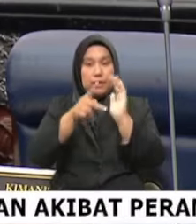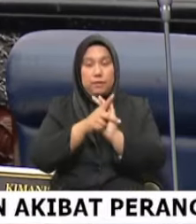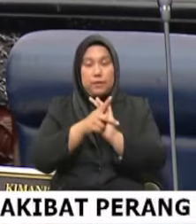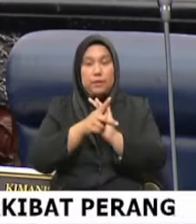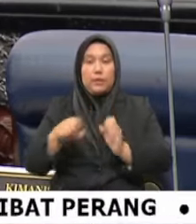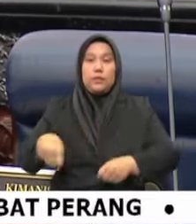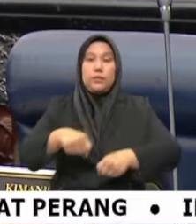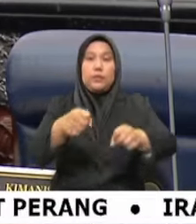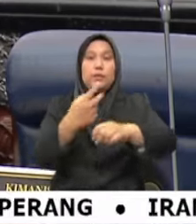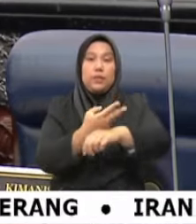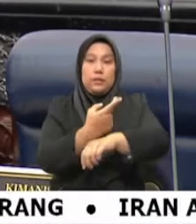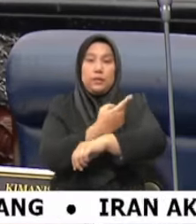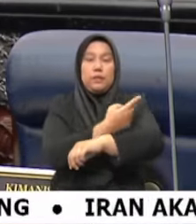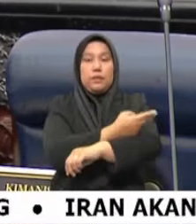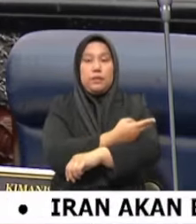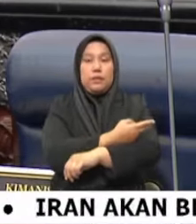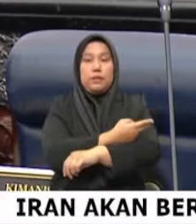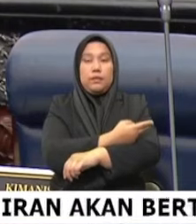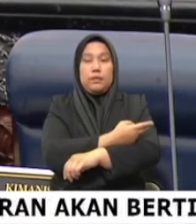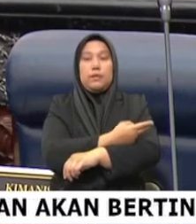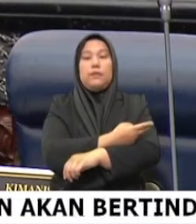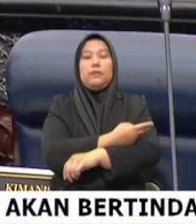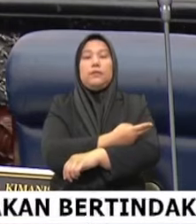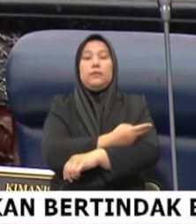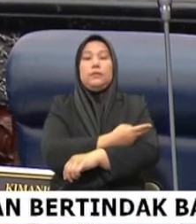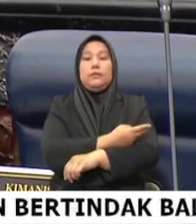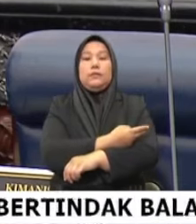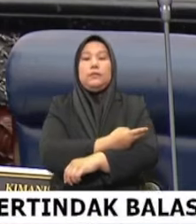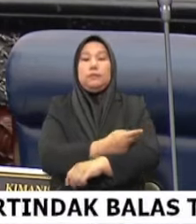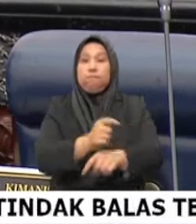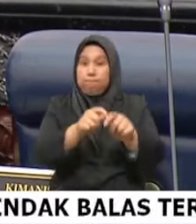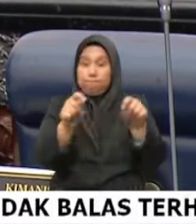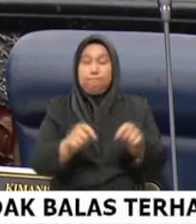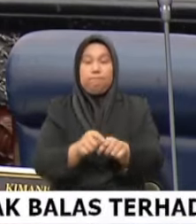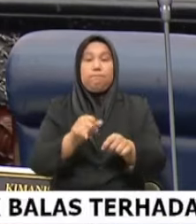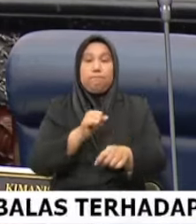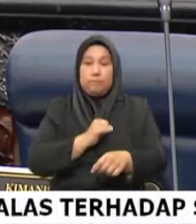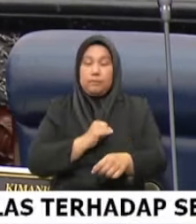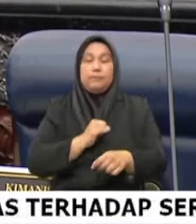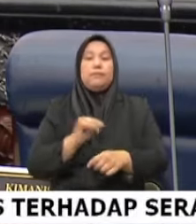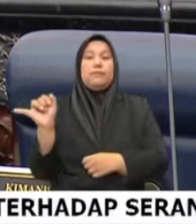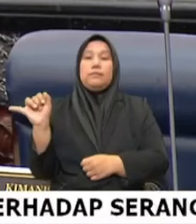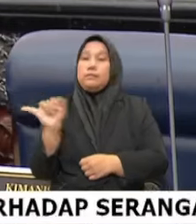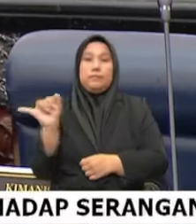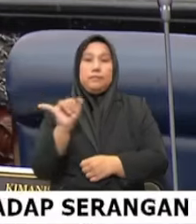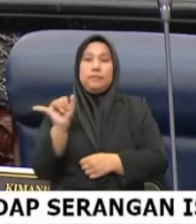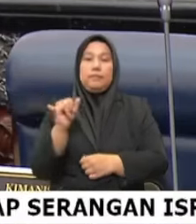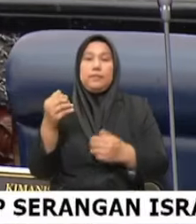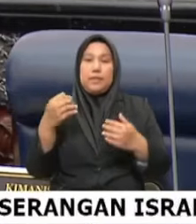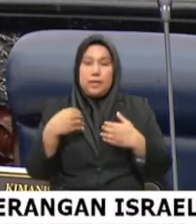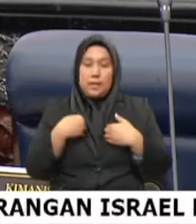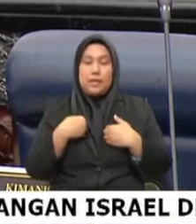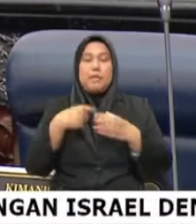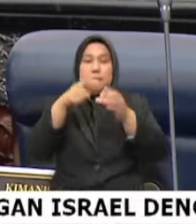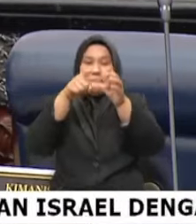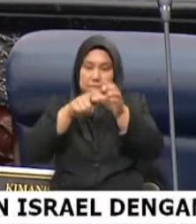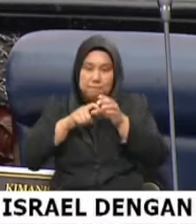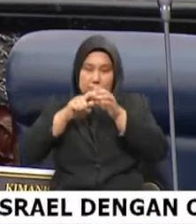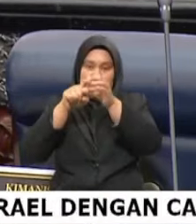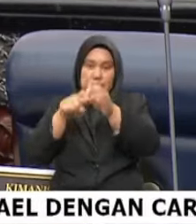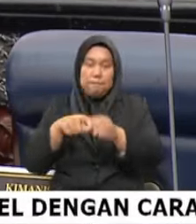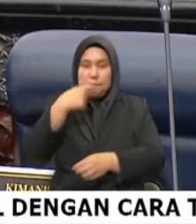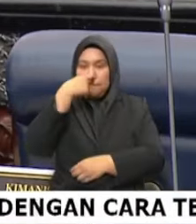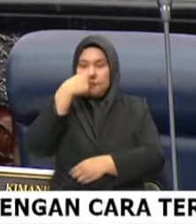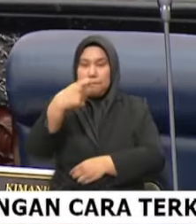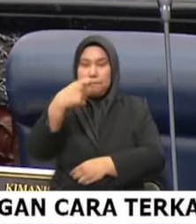mempunyai daya tarikan yang tersendiri, tempat saya pun banyak daya tarikannya. InsyaAllah